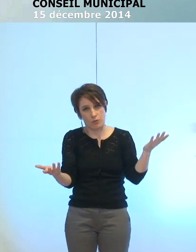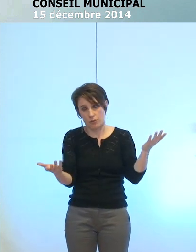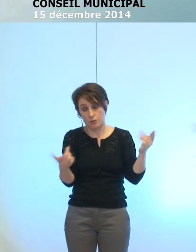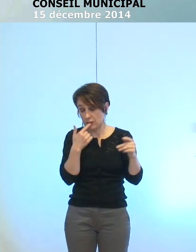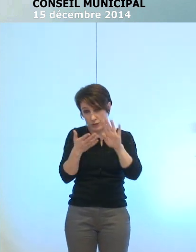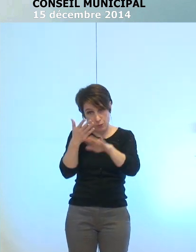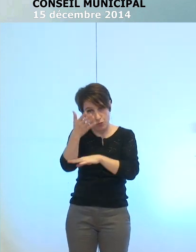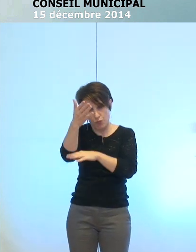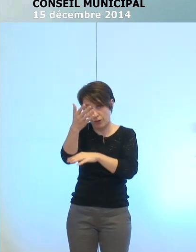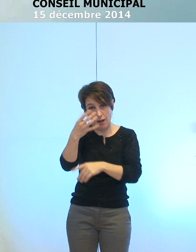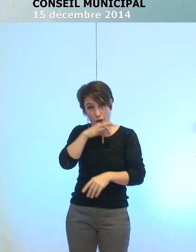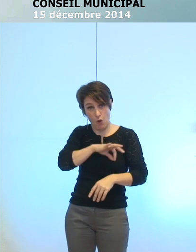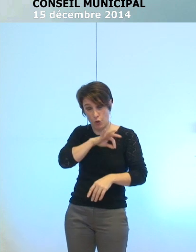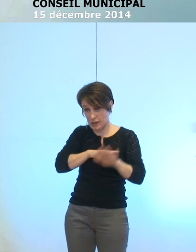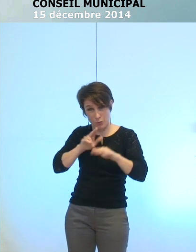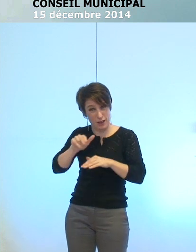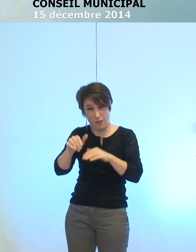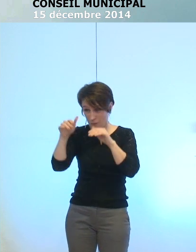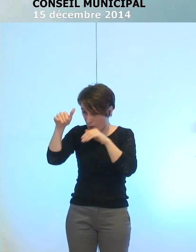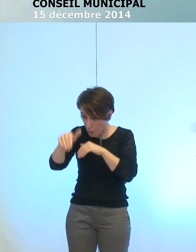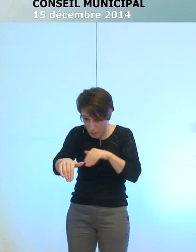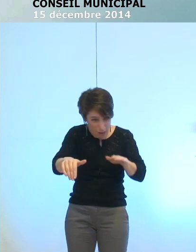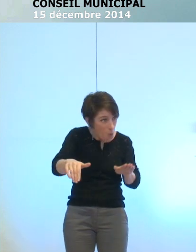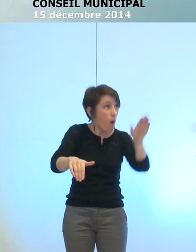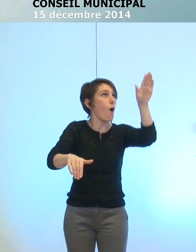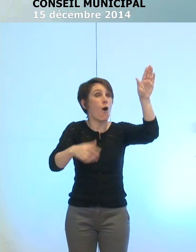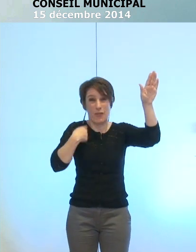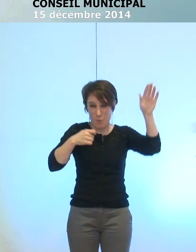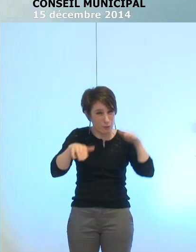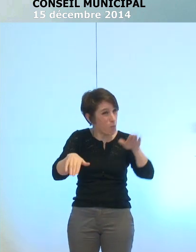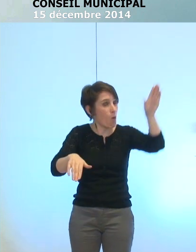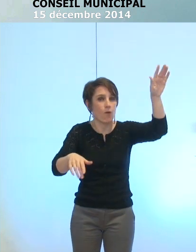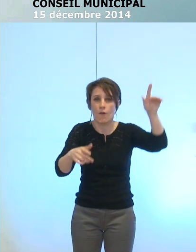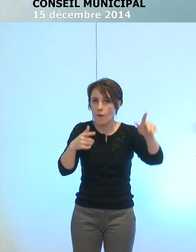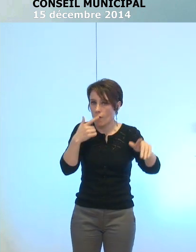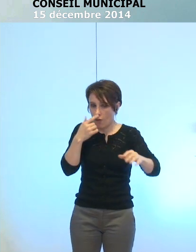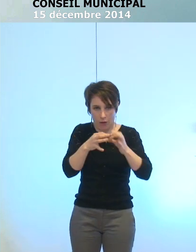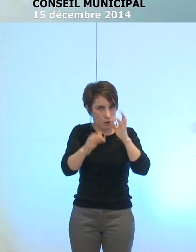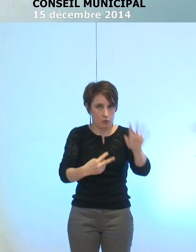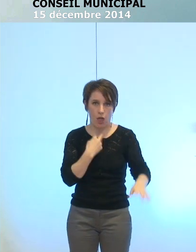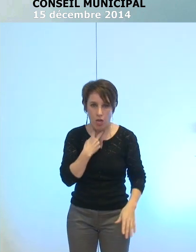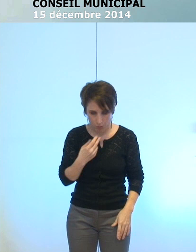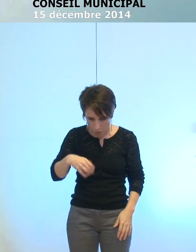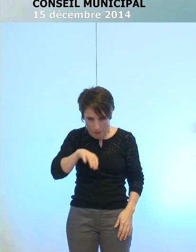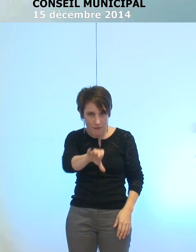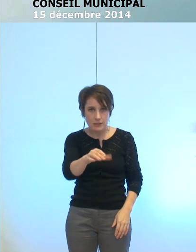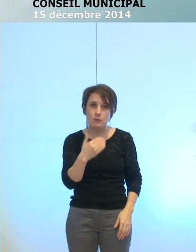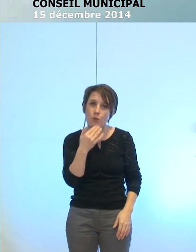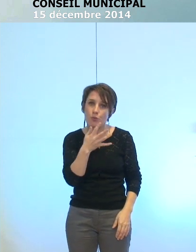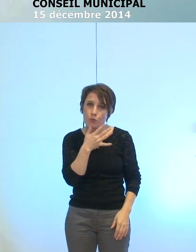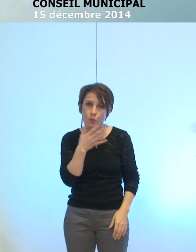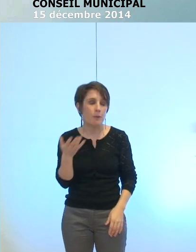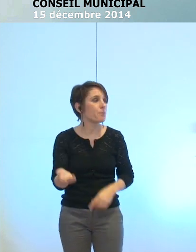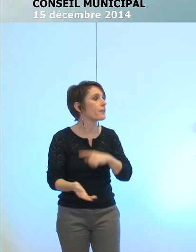évidemment inévitablement notre capacité à investir en matière de fonctionnement Hakim Sabri